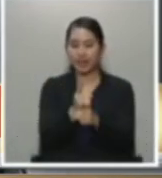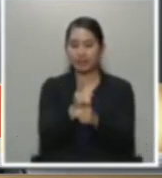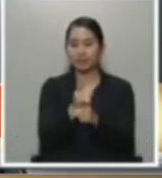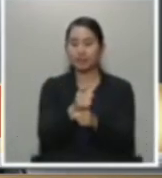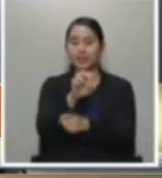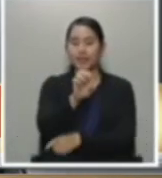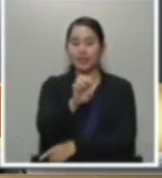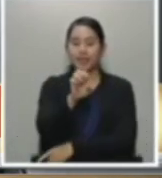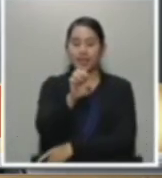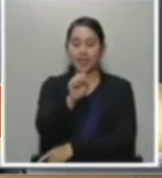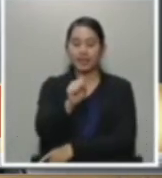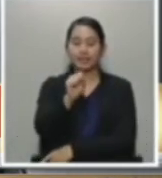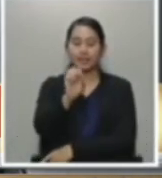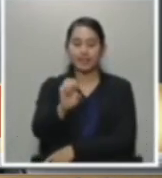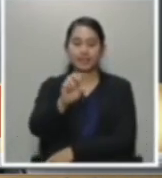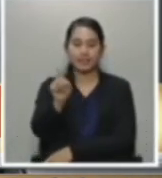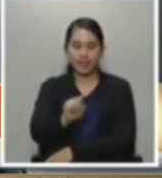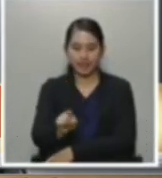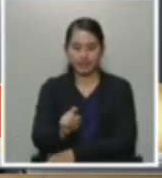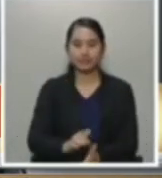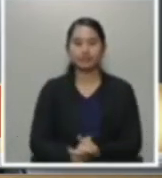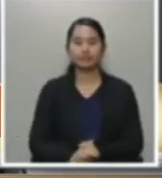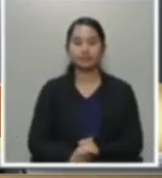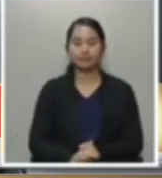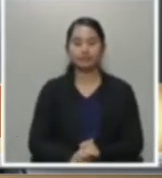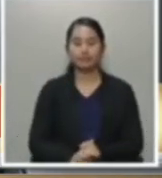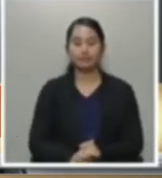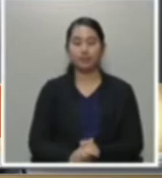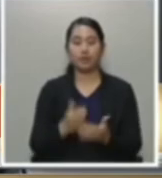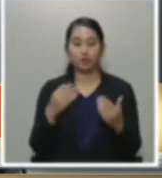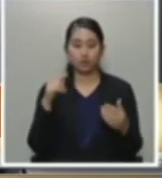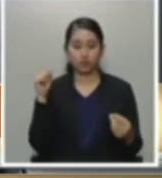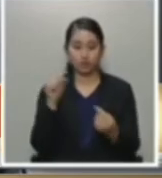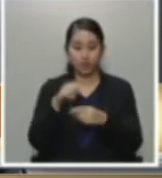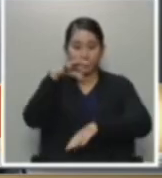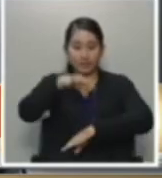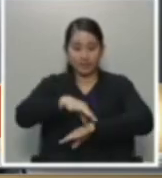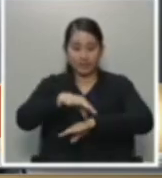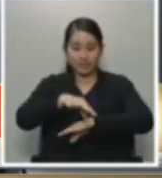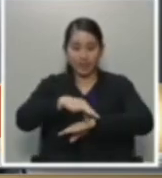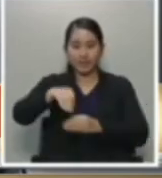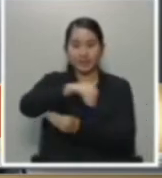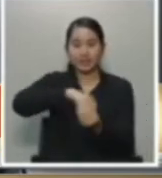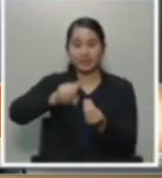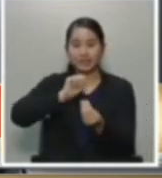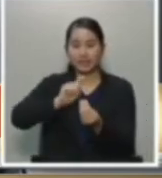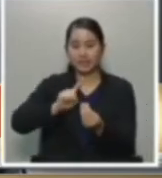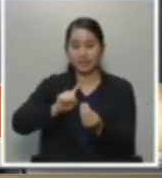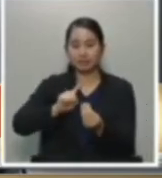ดังนั้นความคืบหน้าของเขตเศรษฐกิจพิเศษ10แห่งชายแด